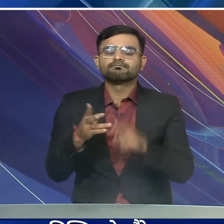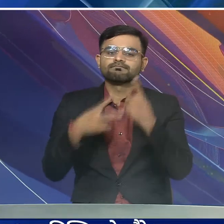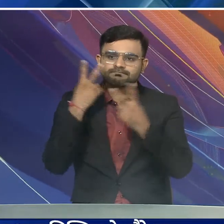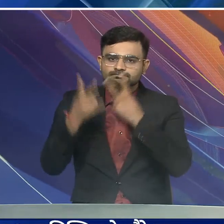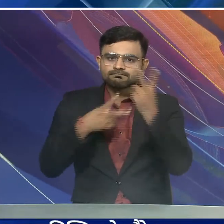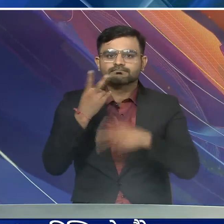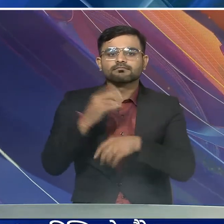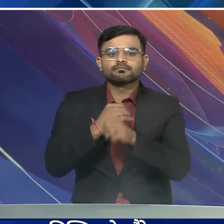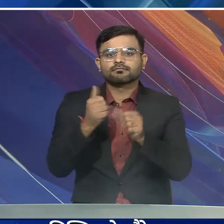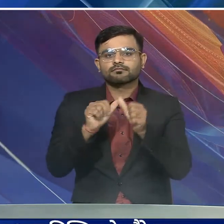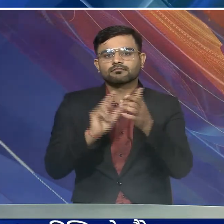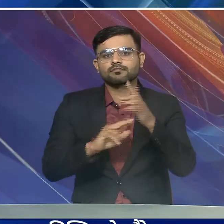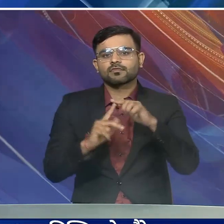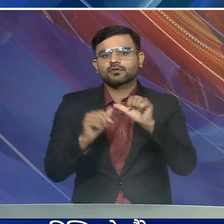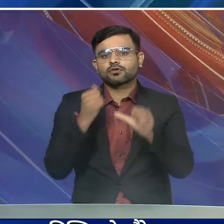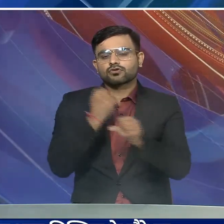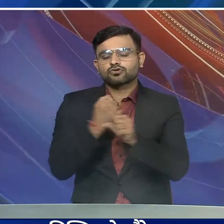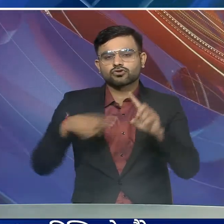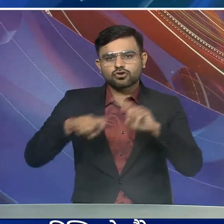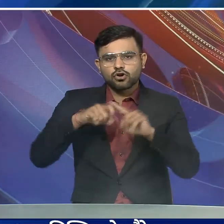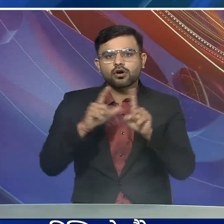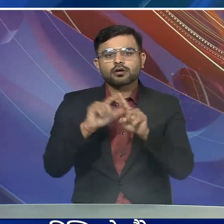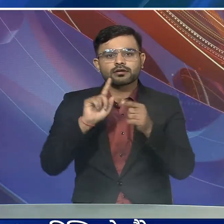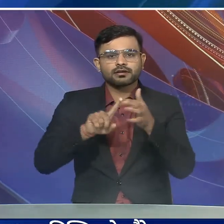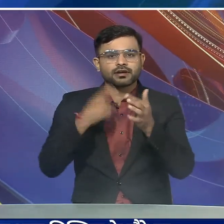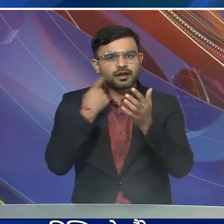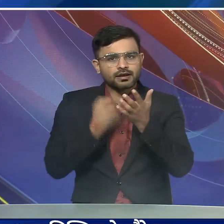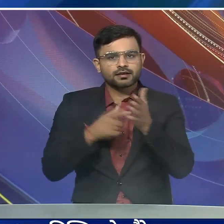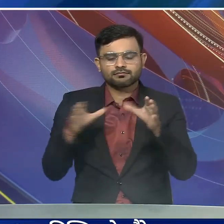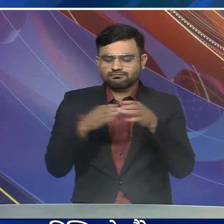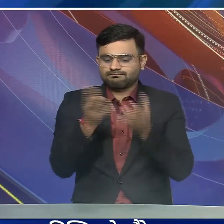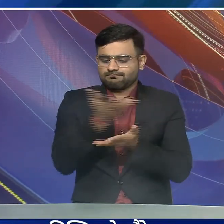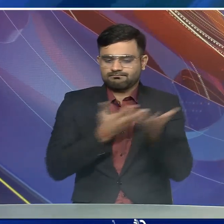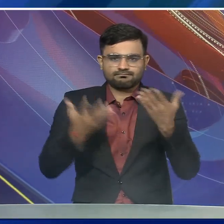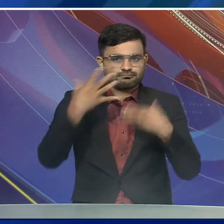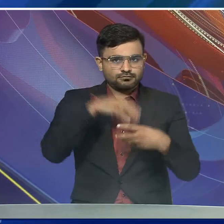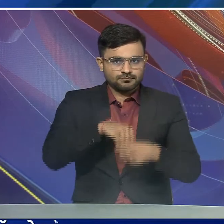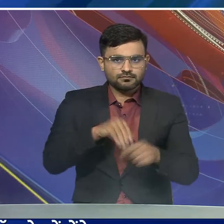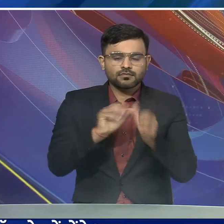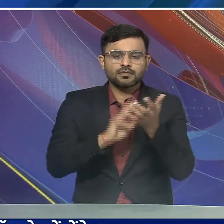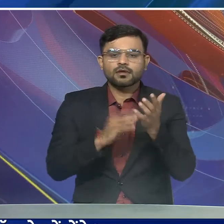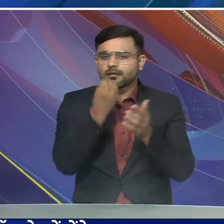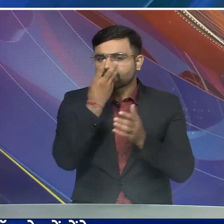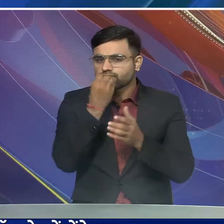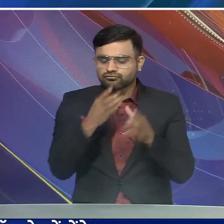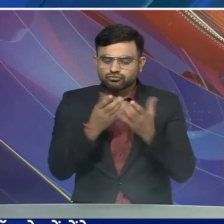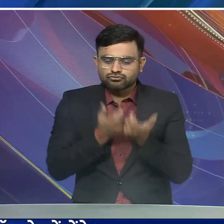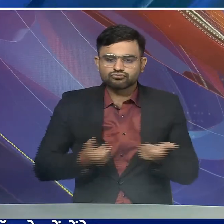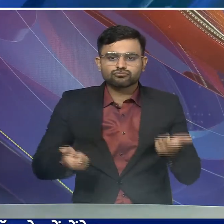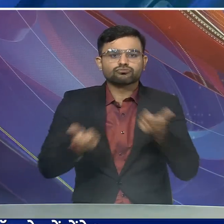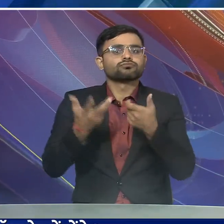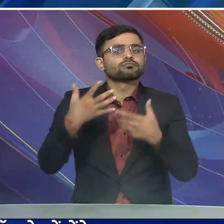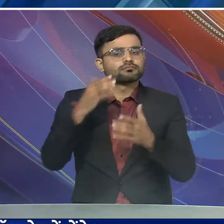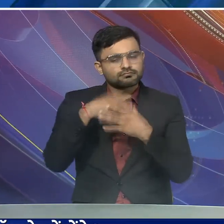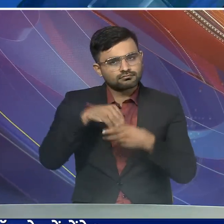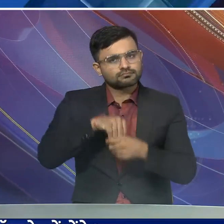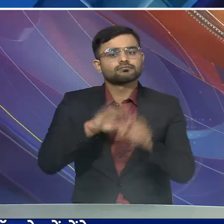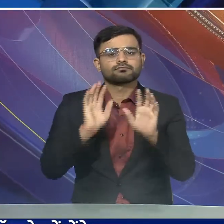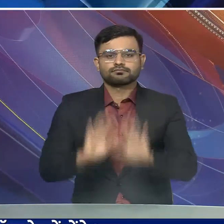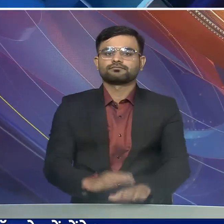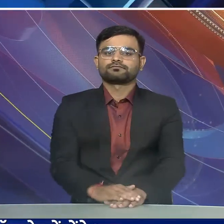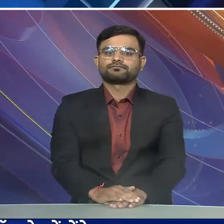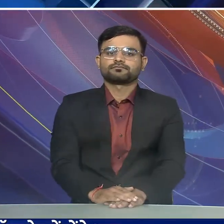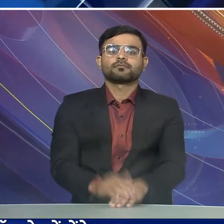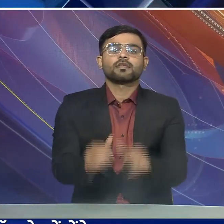गंगटोक में टेलीकॉम क्लेम में भाग लेंगे अपने दौरे के दौरान अमित शाह बीजेपी के कोर ग्रुप की बैठक में भी शामिल होंगे